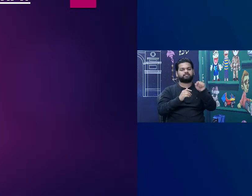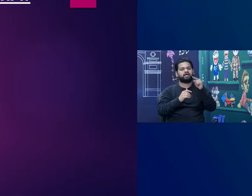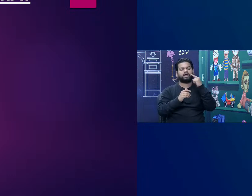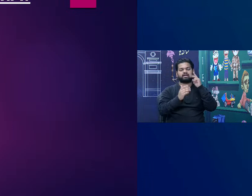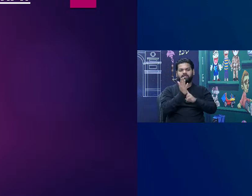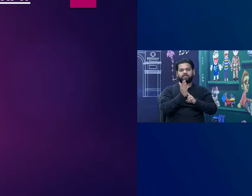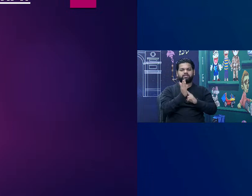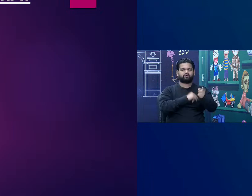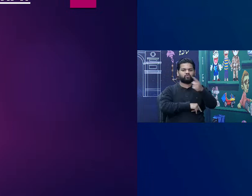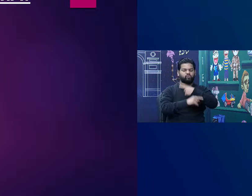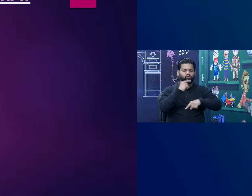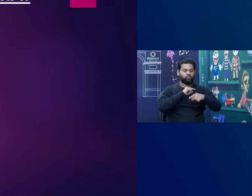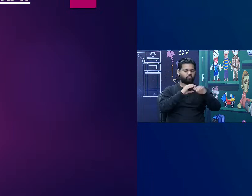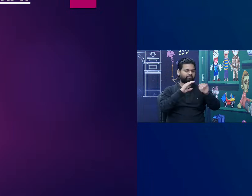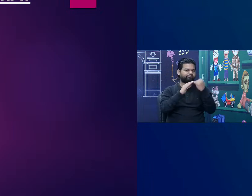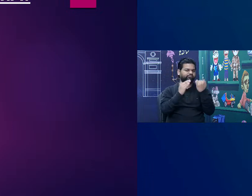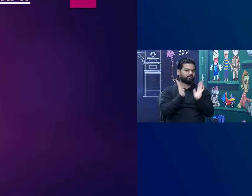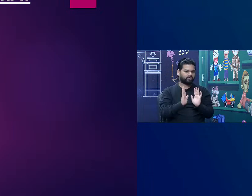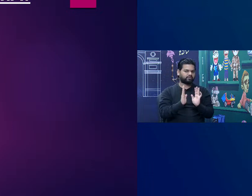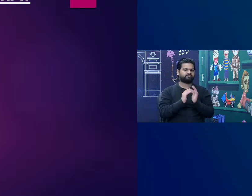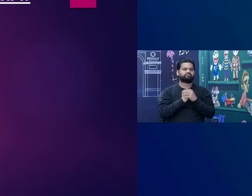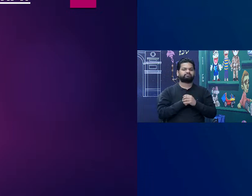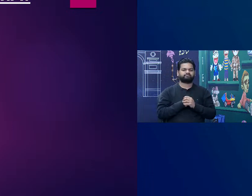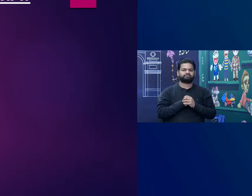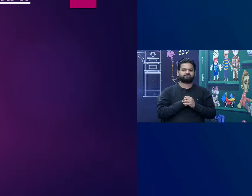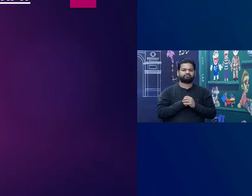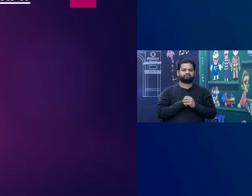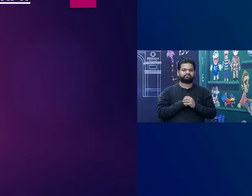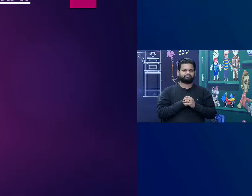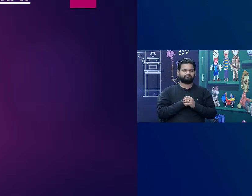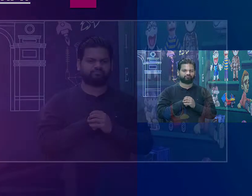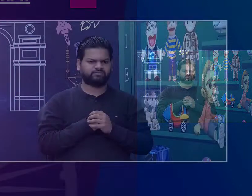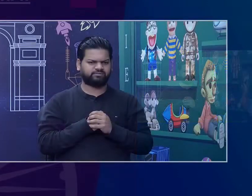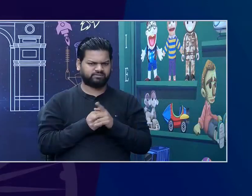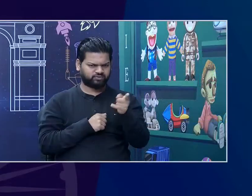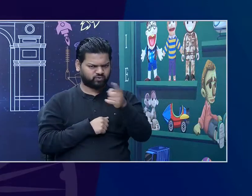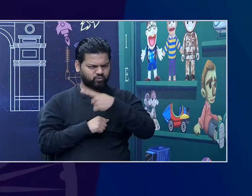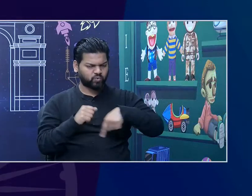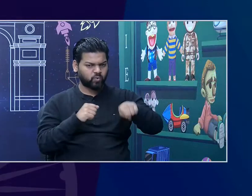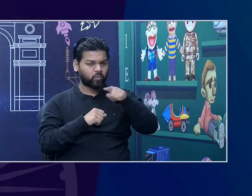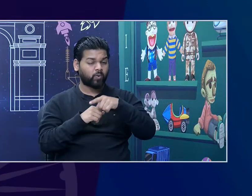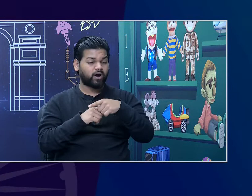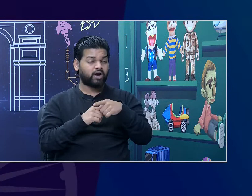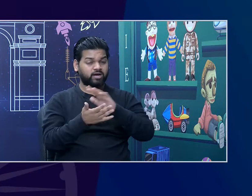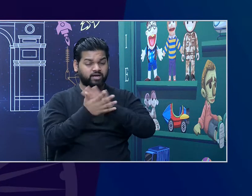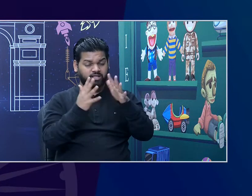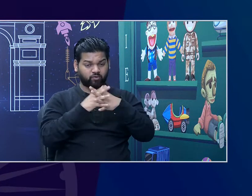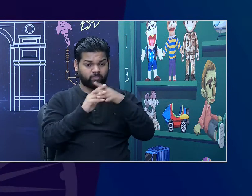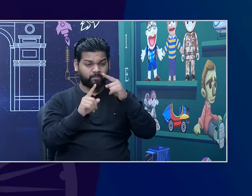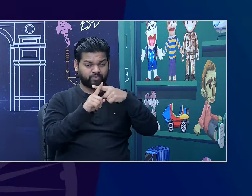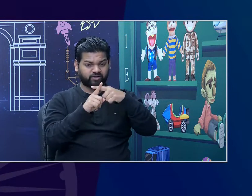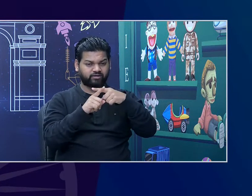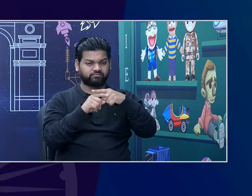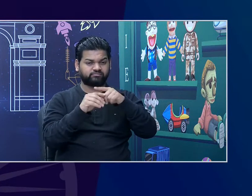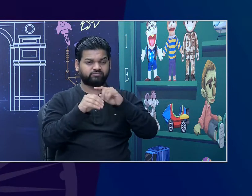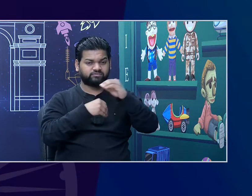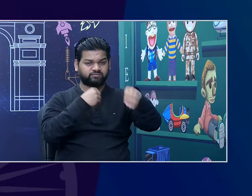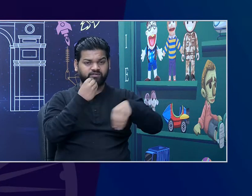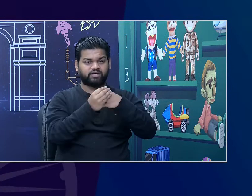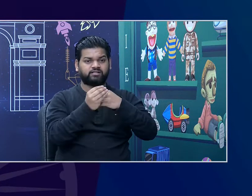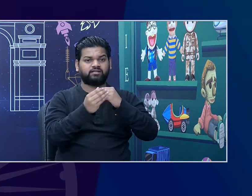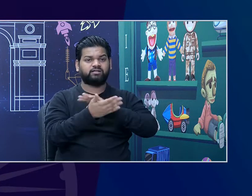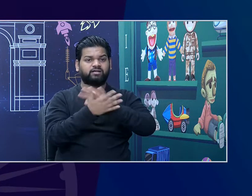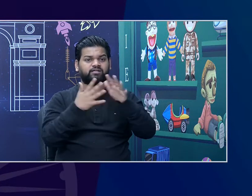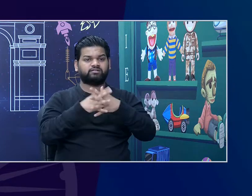dth.class10@ciet.nic.in पर। तो आप ये सारे होमवर्क और मॉडिफाइड होमवर्क ज़रूर करके भेजिए, हमें इंतज़ार